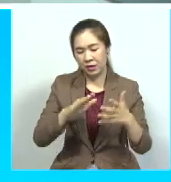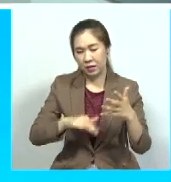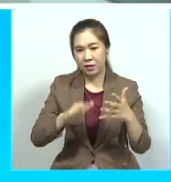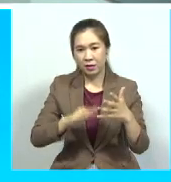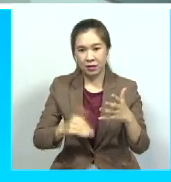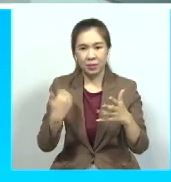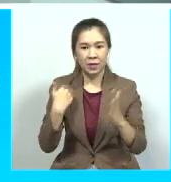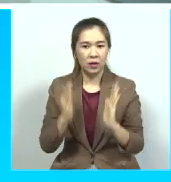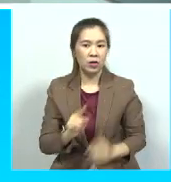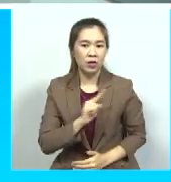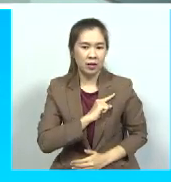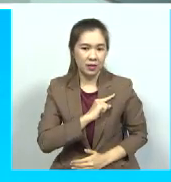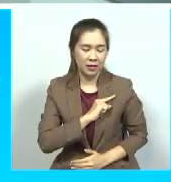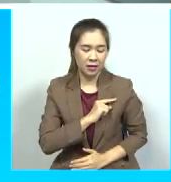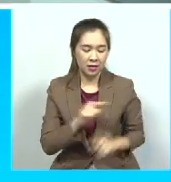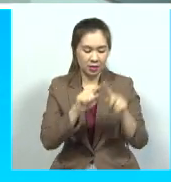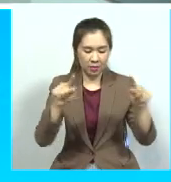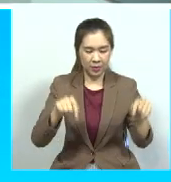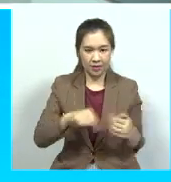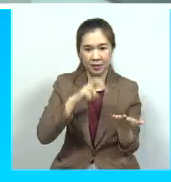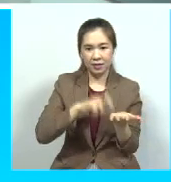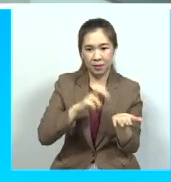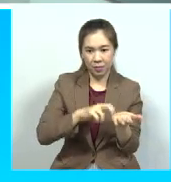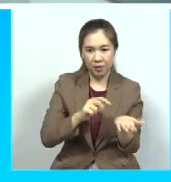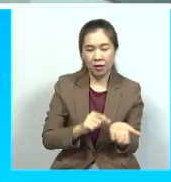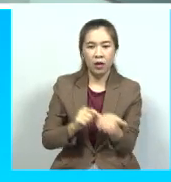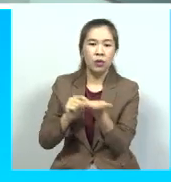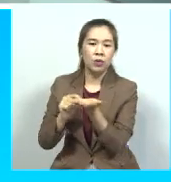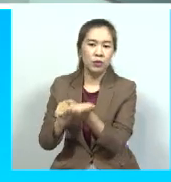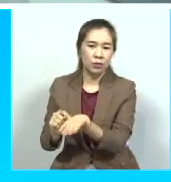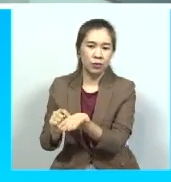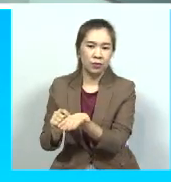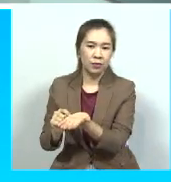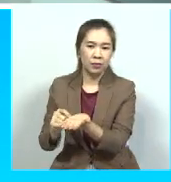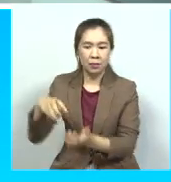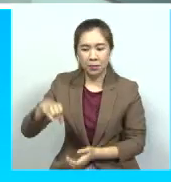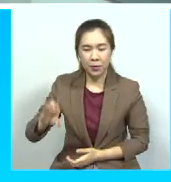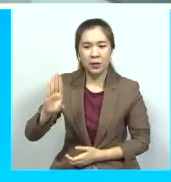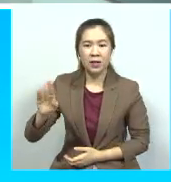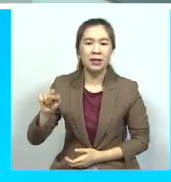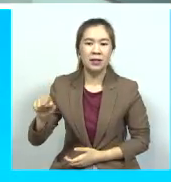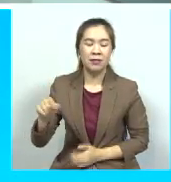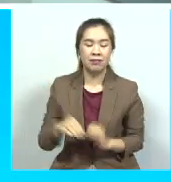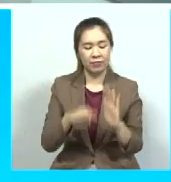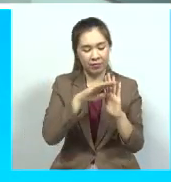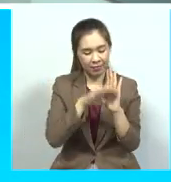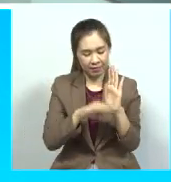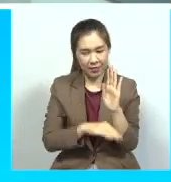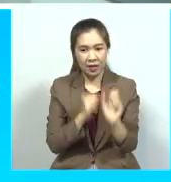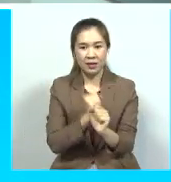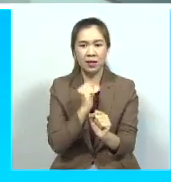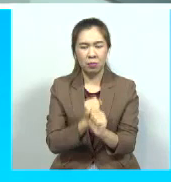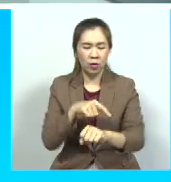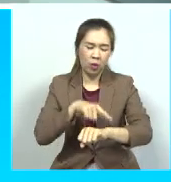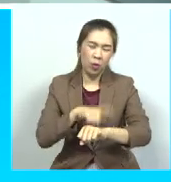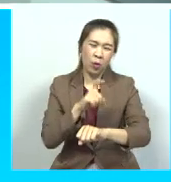ให้พนักงานเนี่ยออกหนังสือรับรองหักหน้าที่จ่ายนะครับไปส่งให้บริษัท B นะครับซึ่งกระบวนการทั้งหมดเนี่ยมันเป็นการเสียเวล